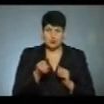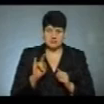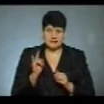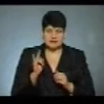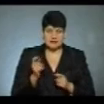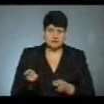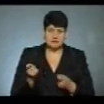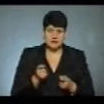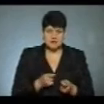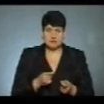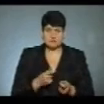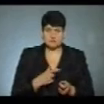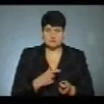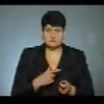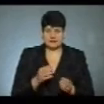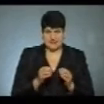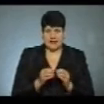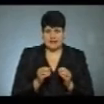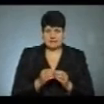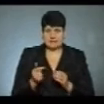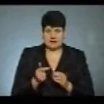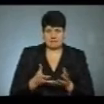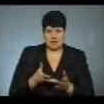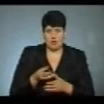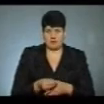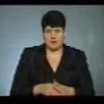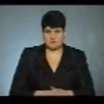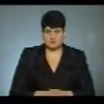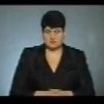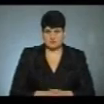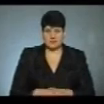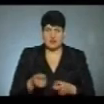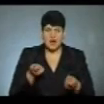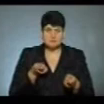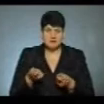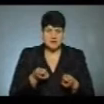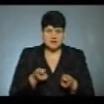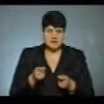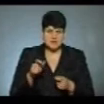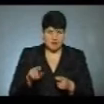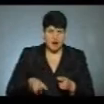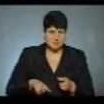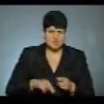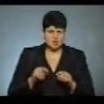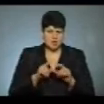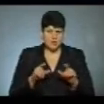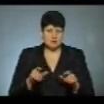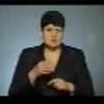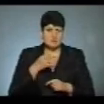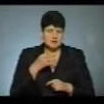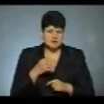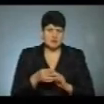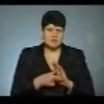дитина принесла з собою по 10 гривень для оплати. Адміністрація школи повідомила